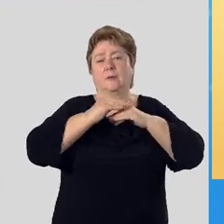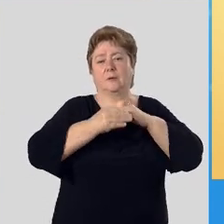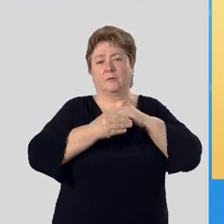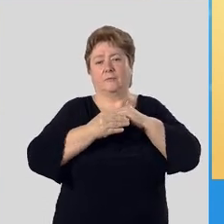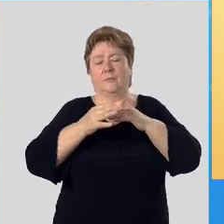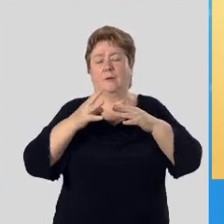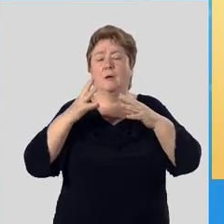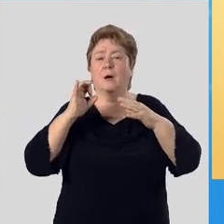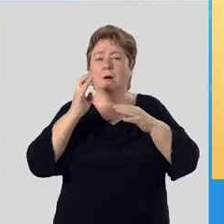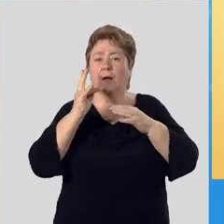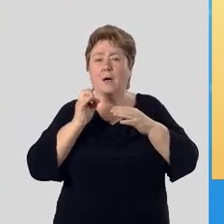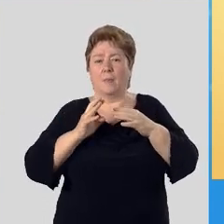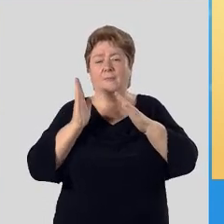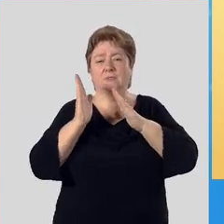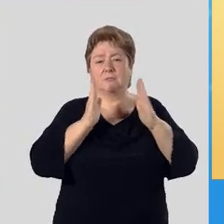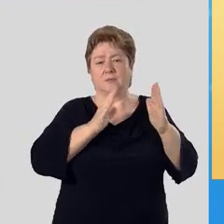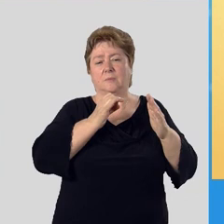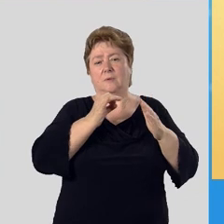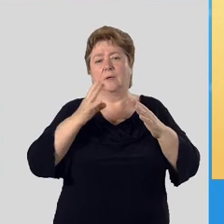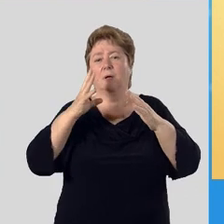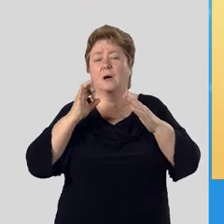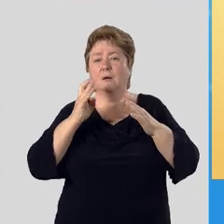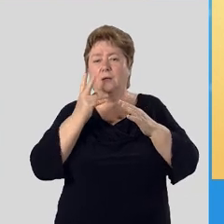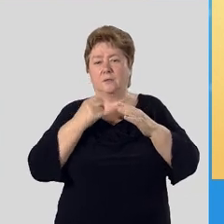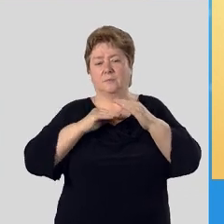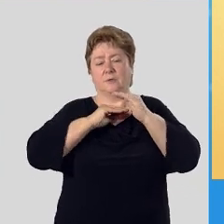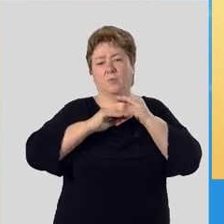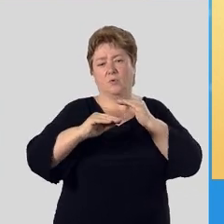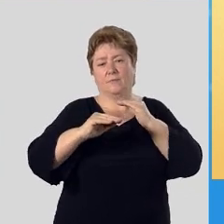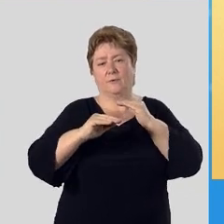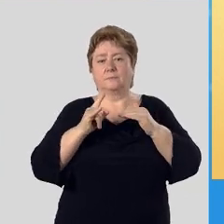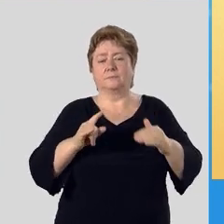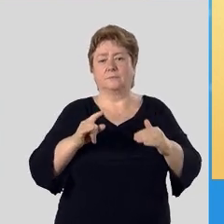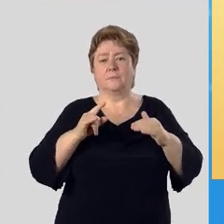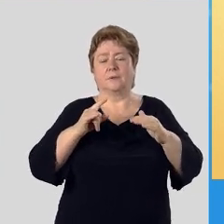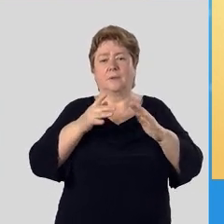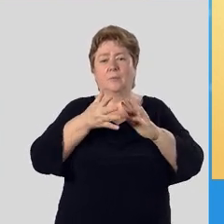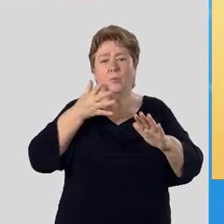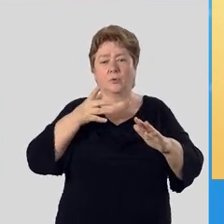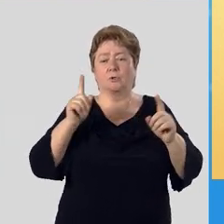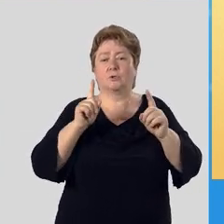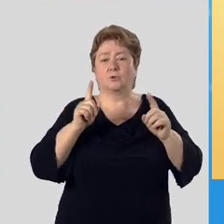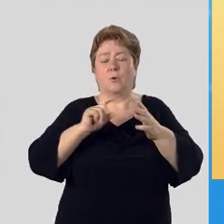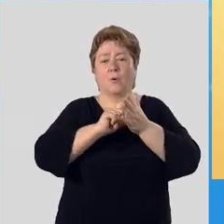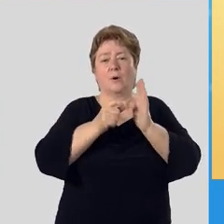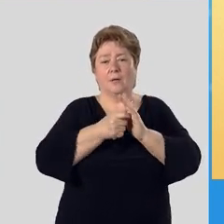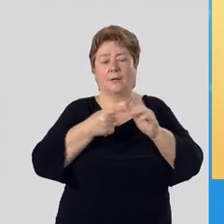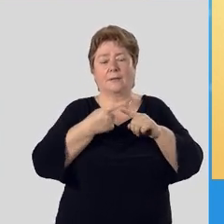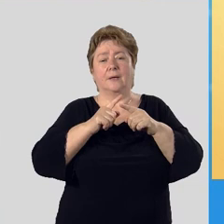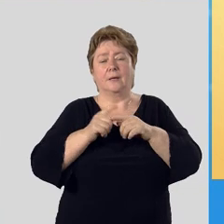тканевом, органном, системном и организменном уровне. Мы выяснили, что клетка –